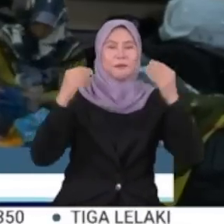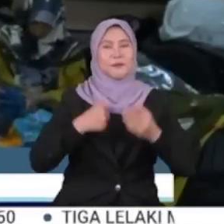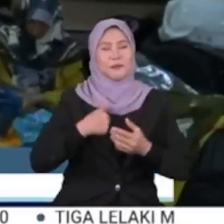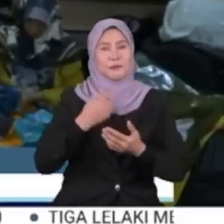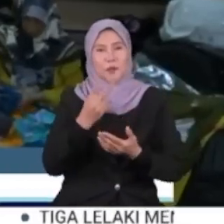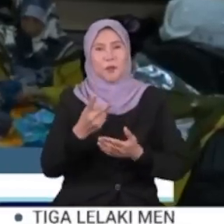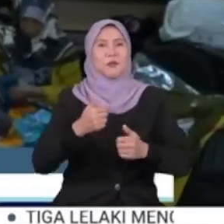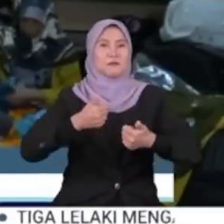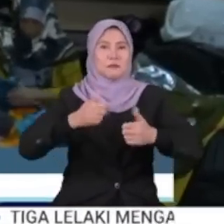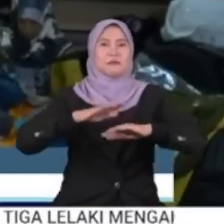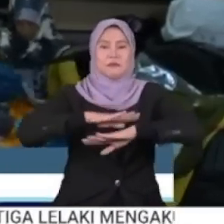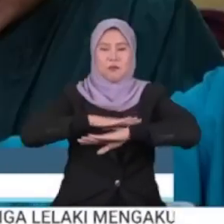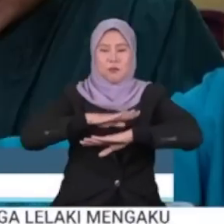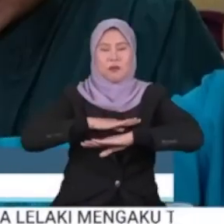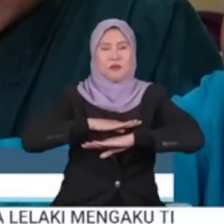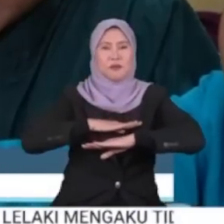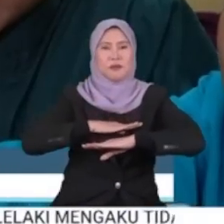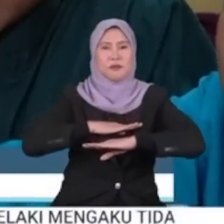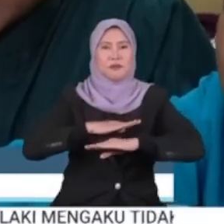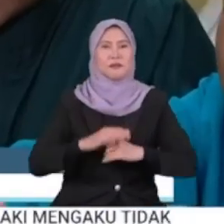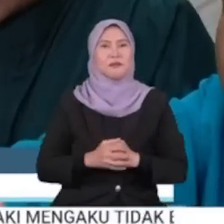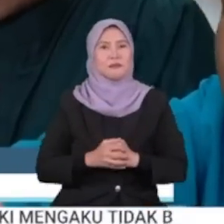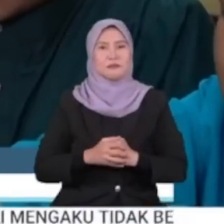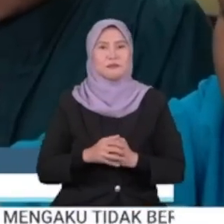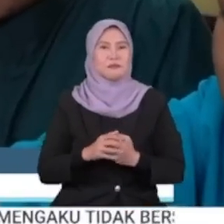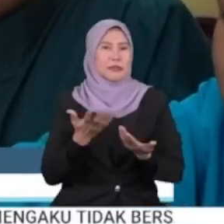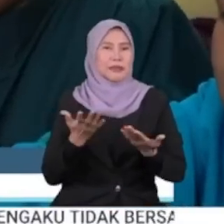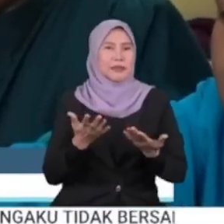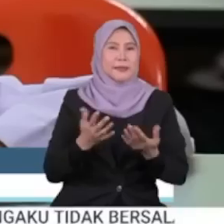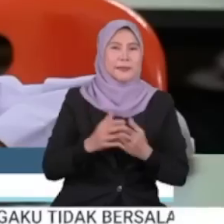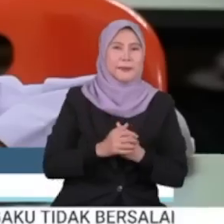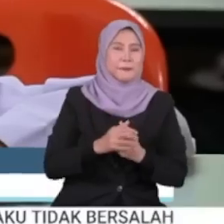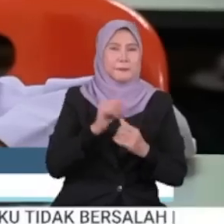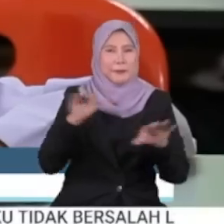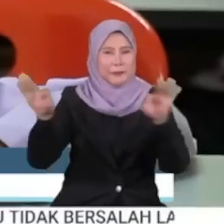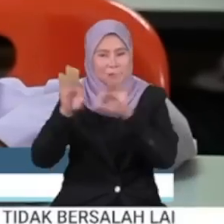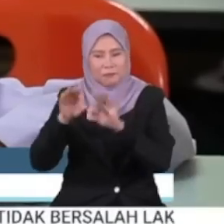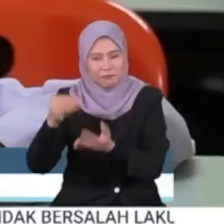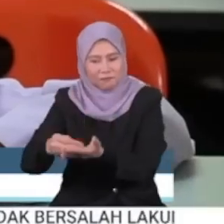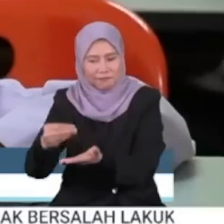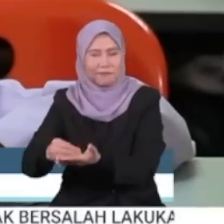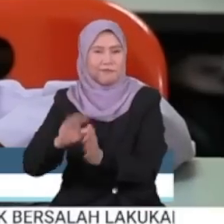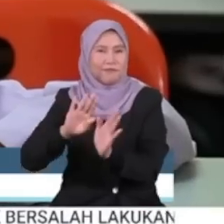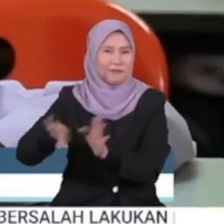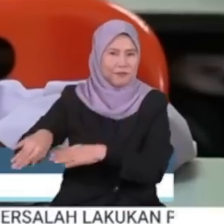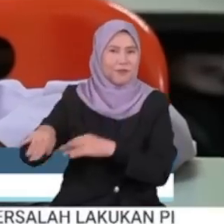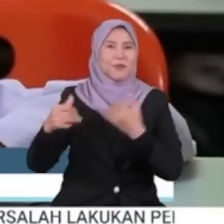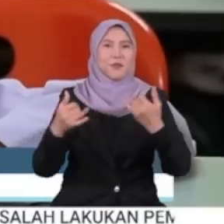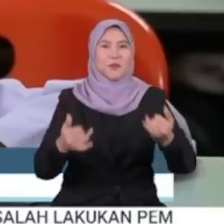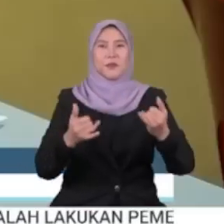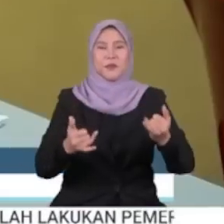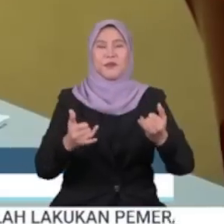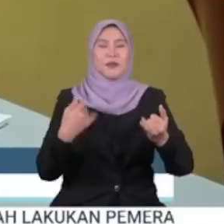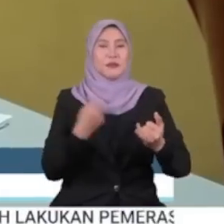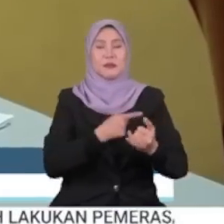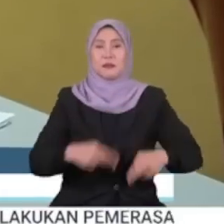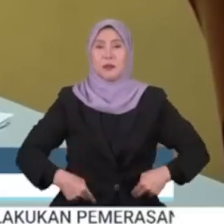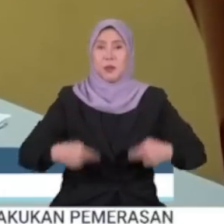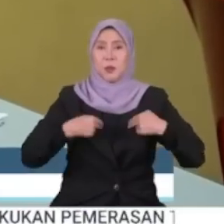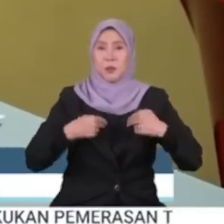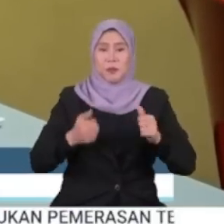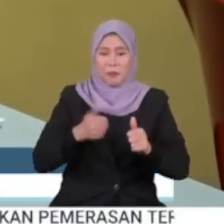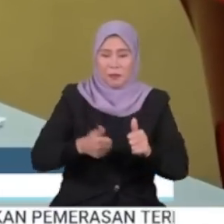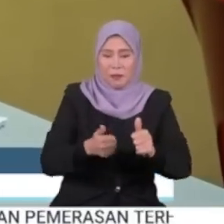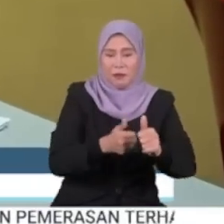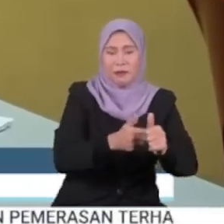itu satu kepuasan yang tak dapat dibayar dengan wang ringgit lah kan. Sebab dalam hidup ni kita tak boleh semata-mata